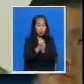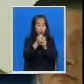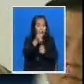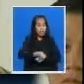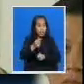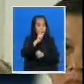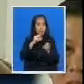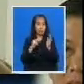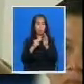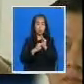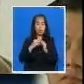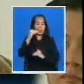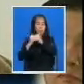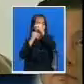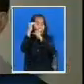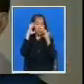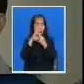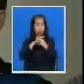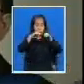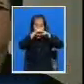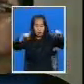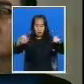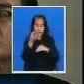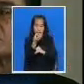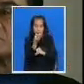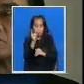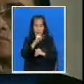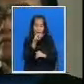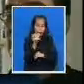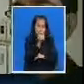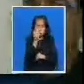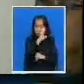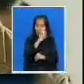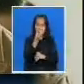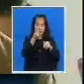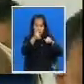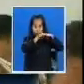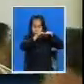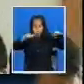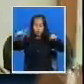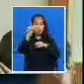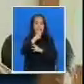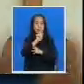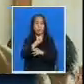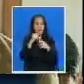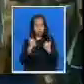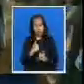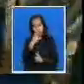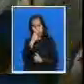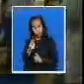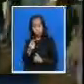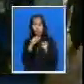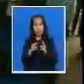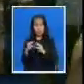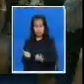ระดับคุณภาพ เราต้องมายกระดับคุณภาพมาตรฐานซึ่งคือเหตุผลว่าทำไมเรามาที่นี่วันนี้นะฮะ เรามาดูกัน เรามาที่นี่วันนี้เพราะว่าที่จริง